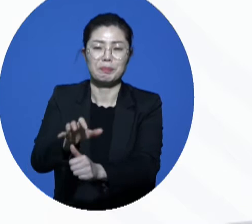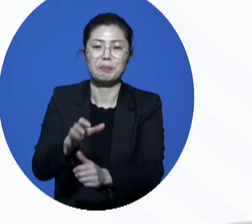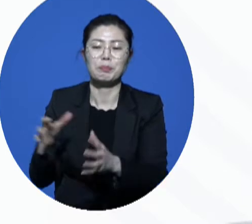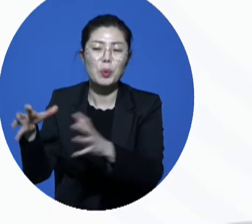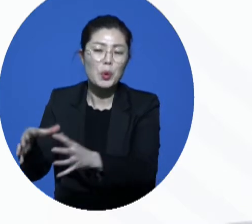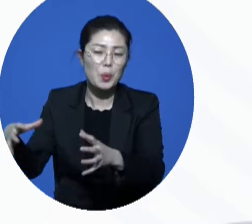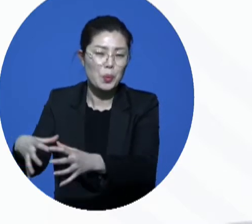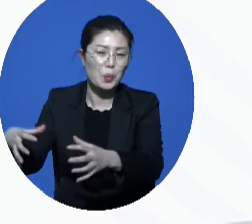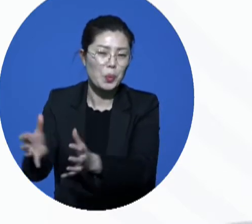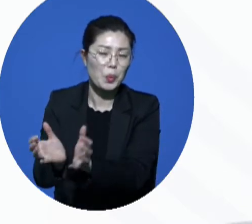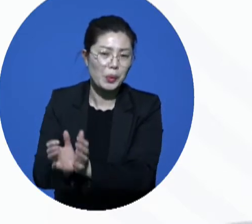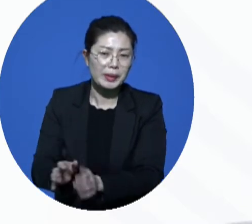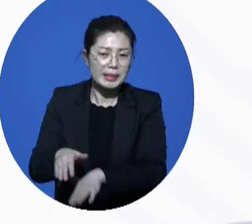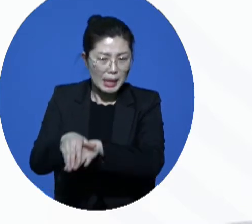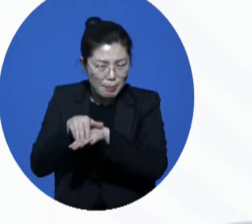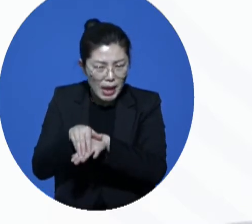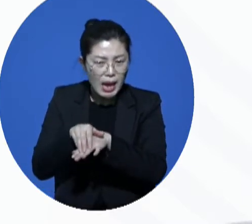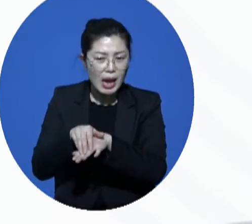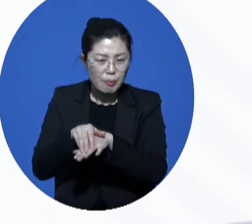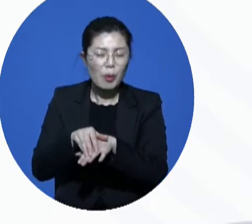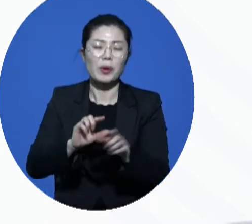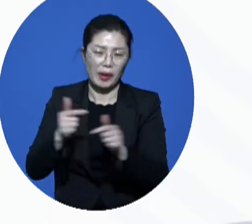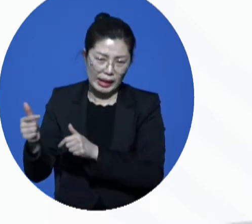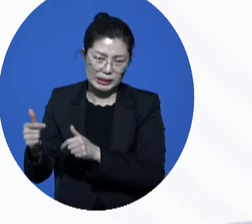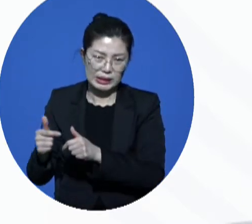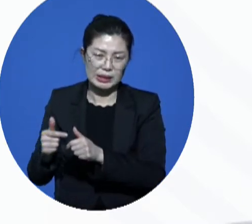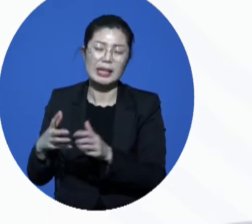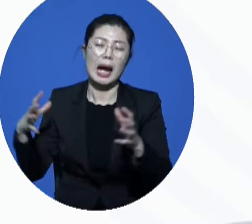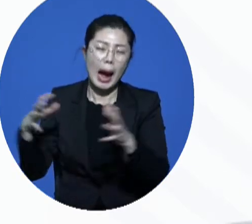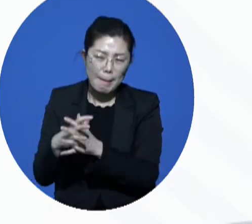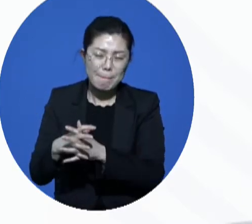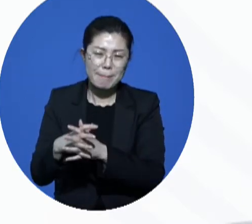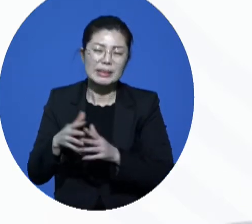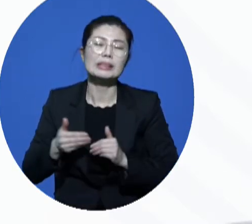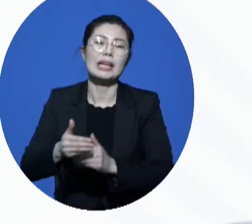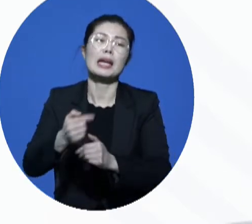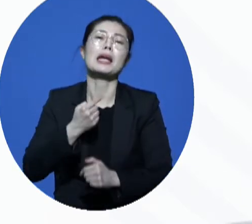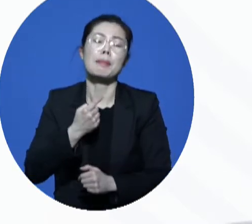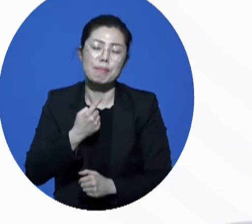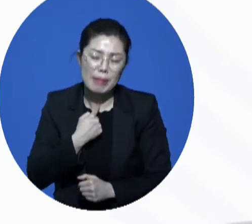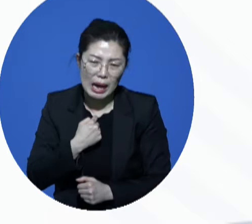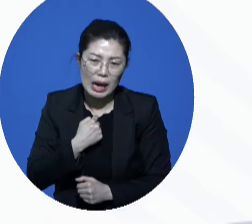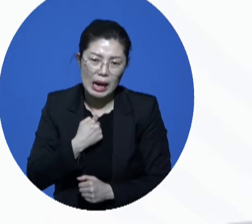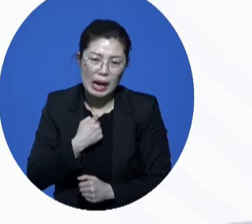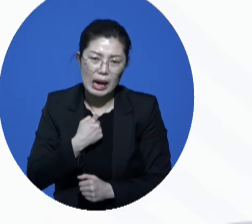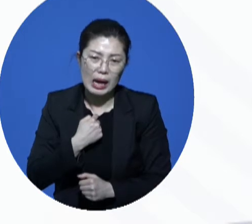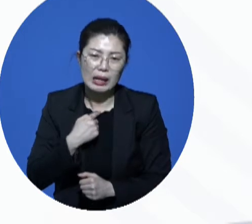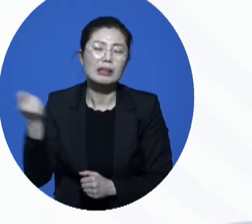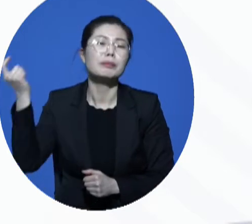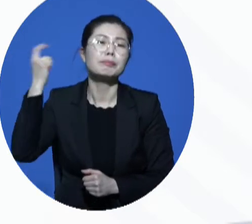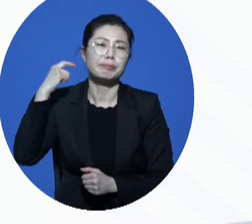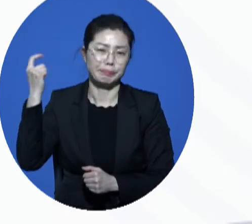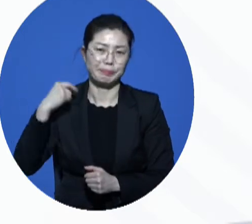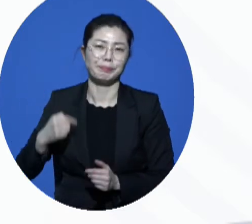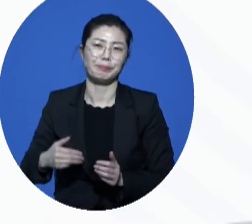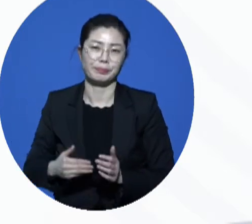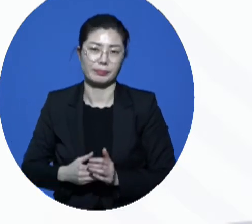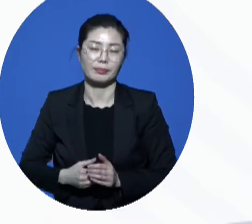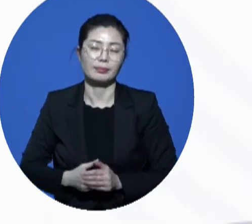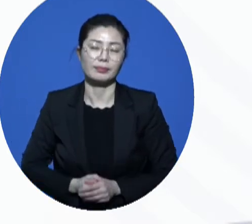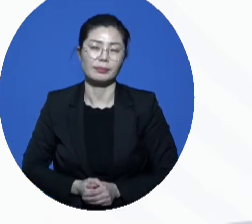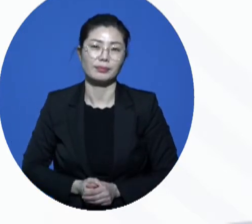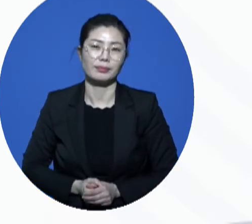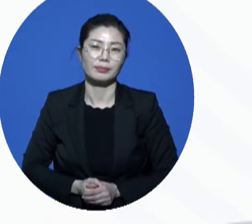모여 있으면서 예배나 이런 종교 행위까지 집단적으로 같이 했다라는 사실을 당사자들과 어렵게 통화하는 과정 안에서 저희가 이제